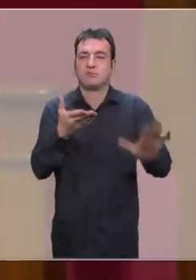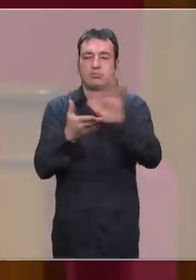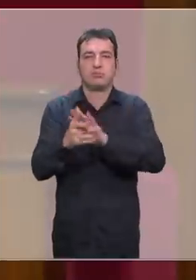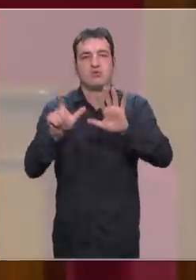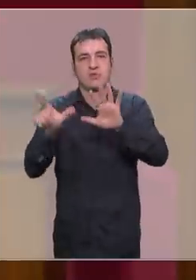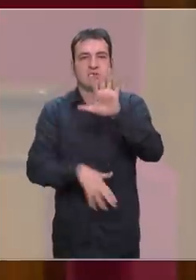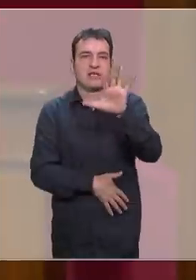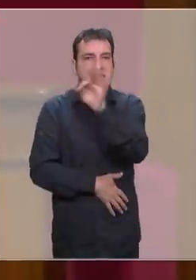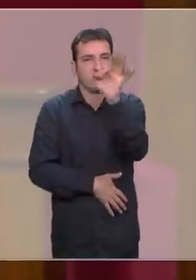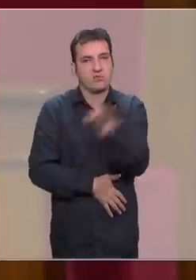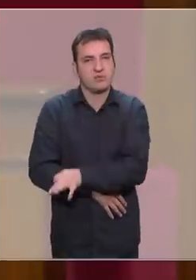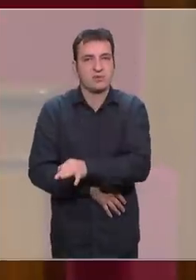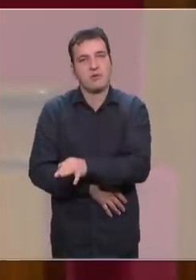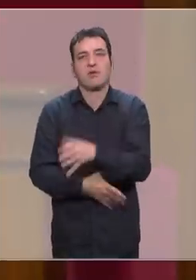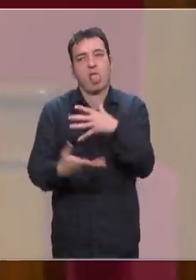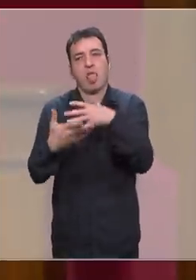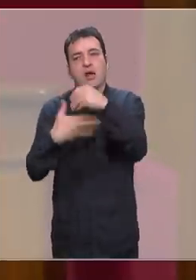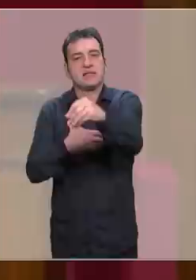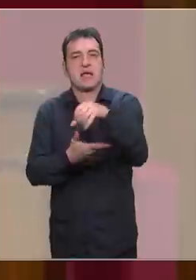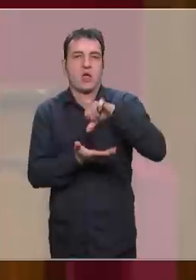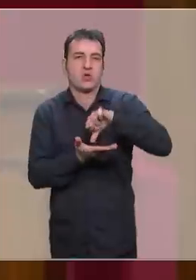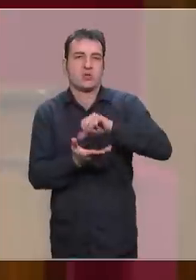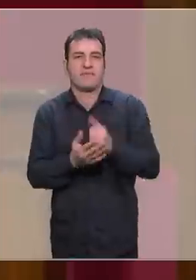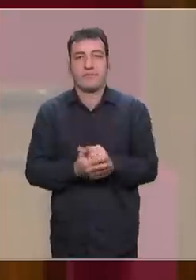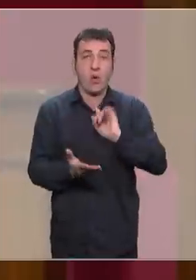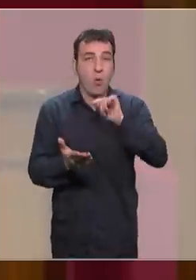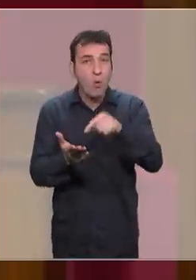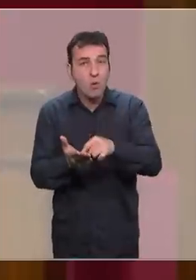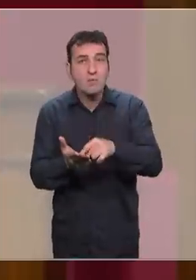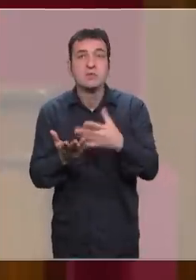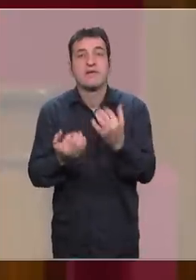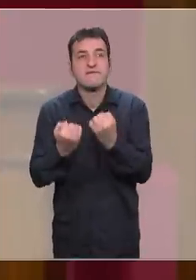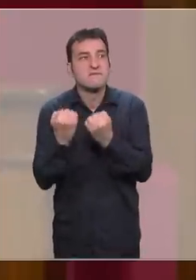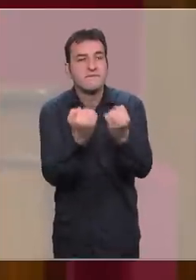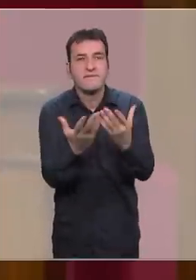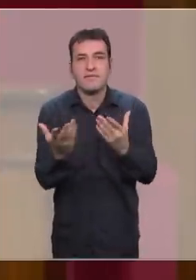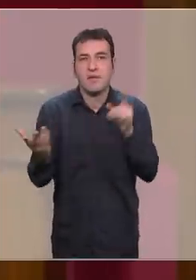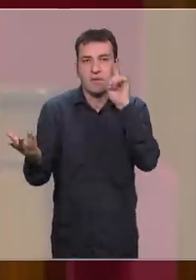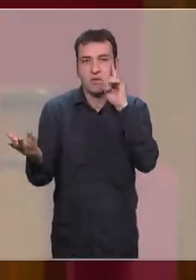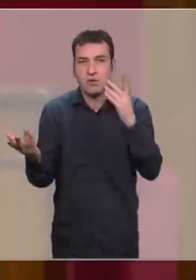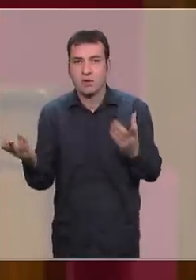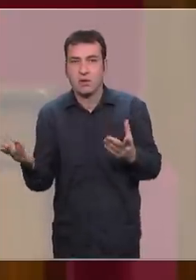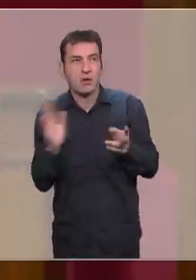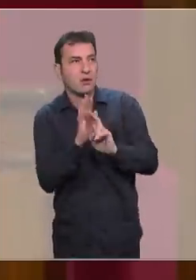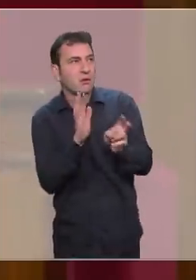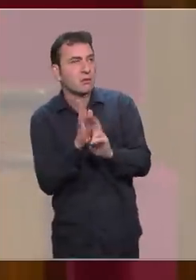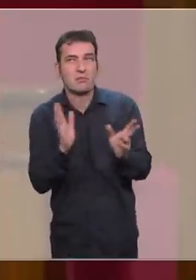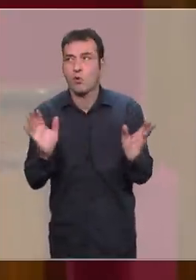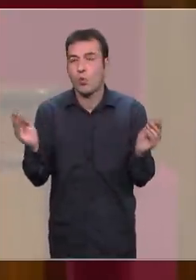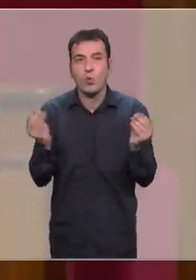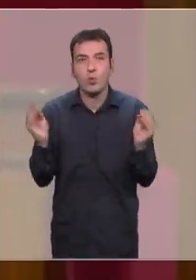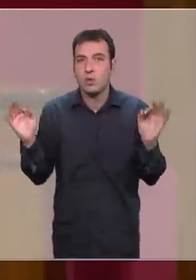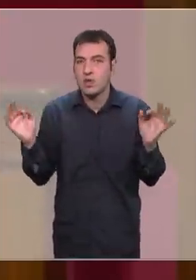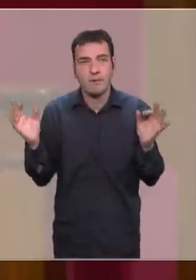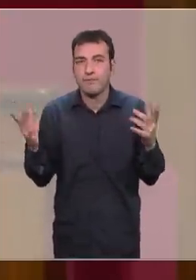sont en dehors de l'hypercentre et aujourd'hui obligés d'utiliser leur voiture car ils ne disposent pas d'un transport en commun